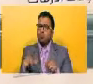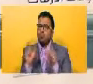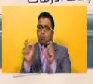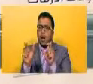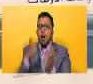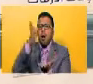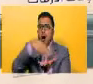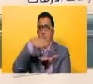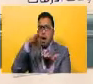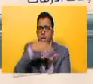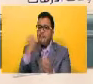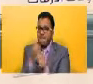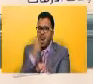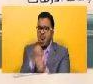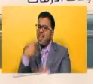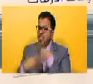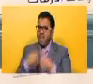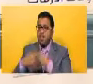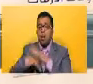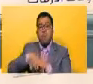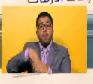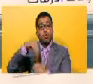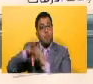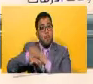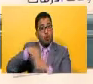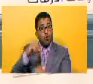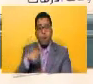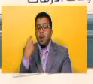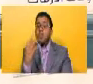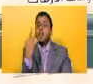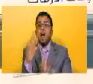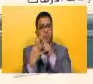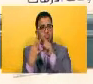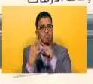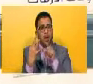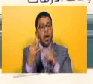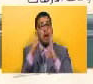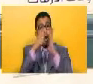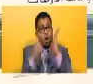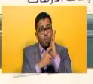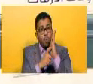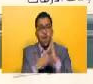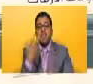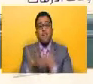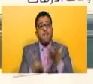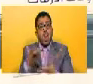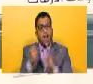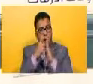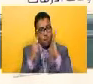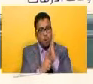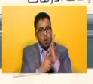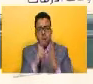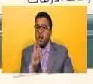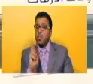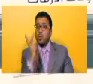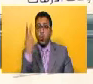خطة فعلية تنفيذية لمشاريع لها علاقة في ثلاث محاور: القوانين وتفعيل القوانين